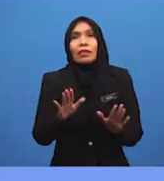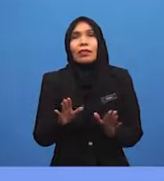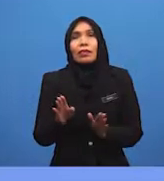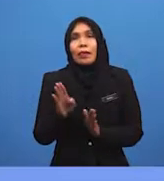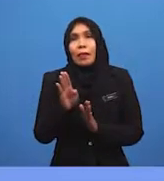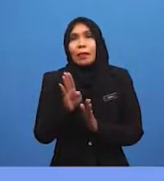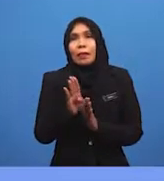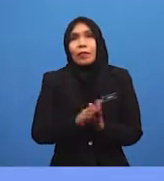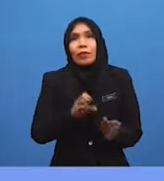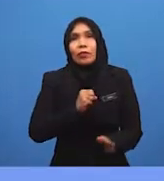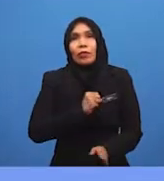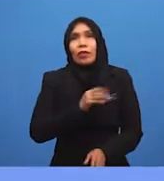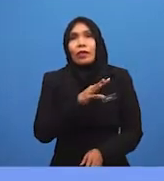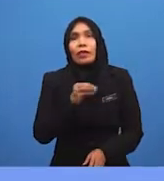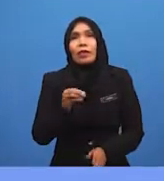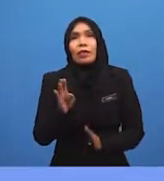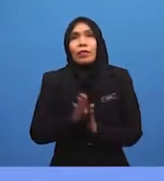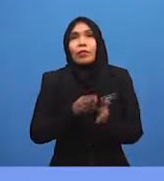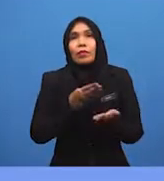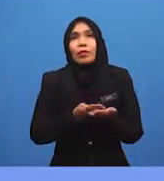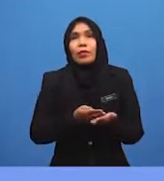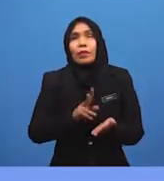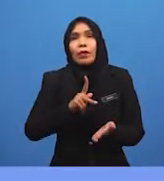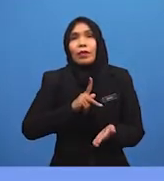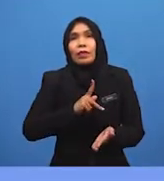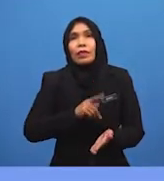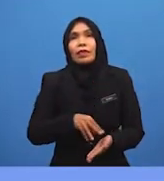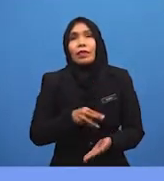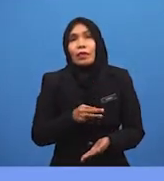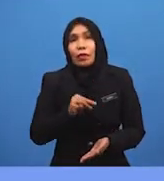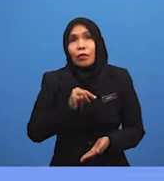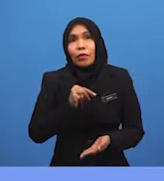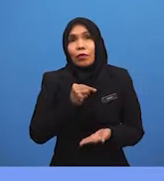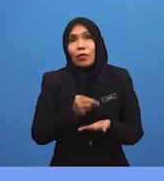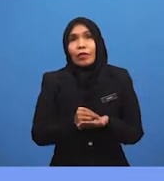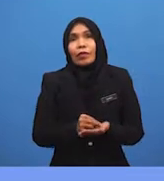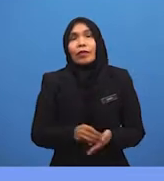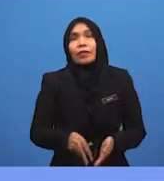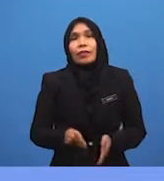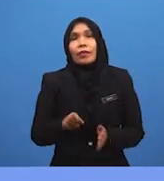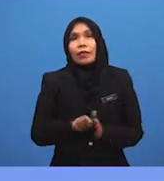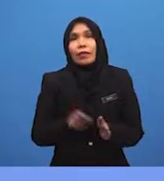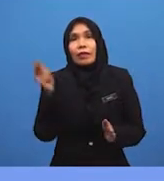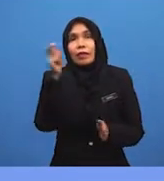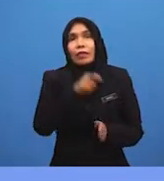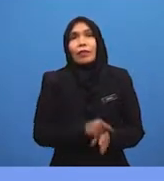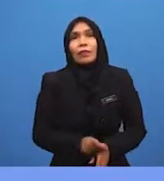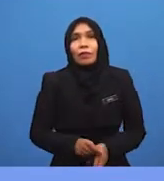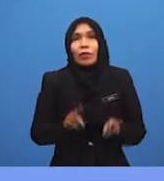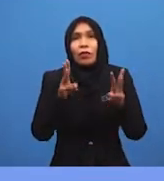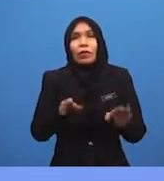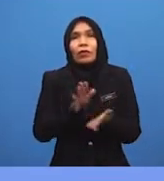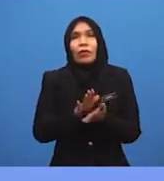mulia terhadap warga sekolah? Jawapannya, pertama, warga sekolah akan benci